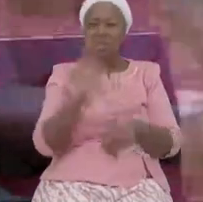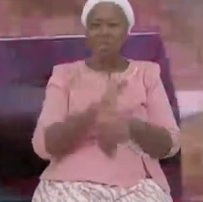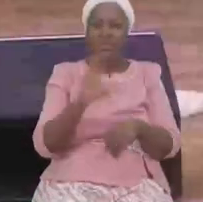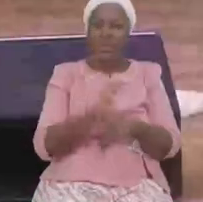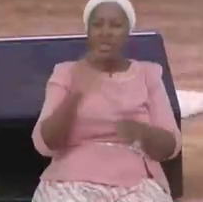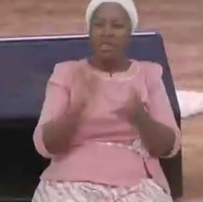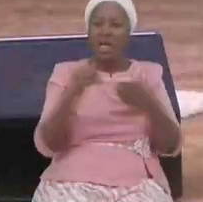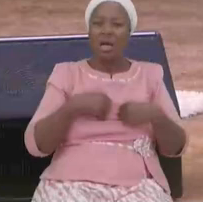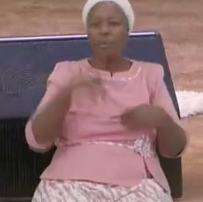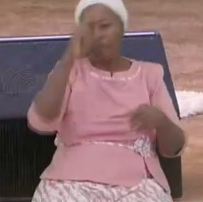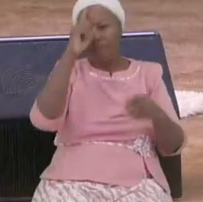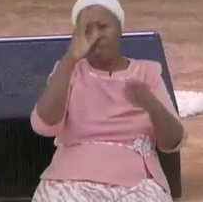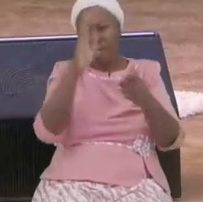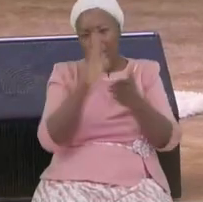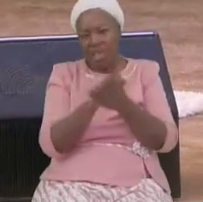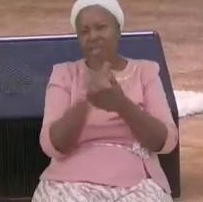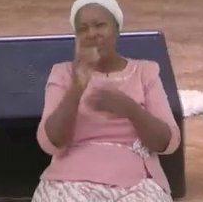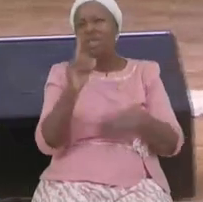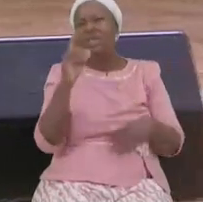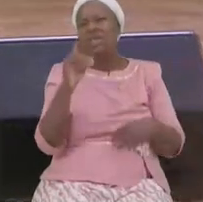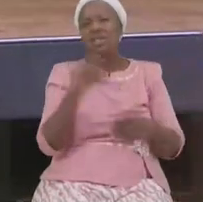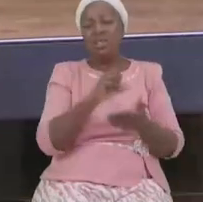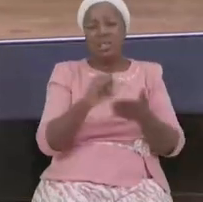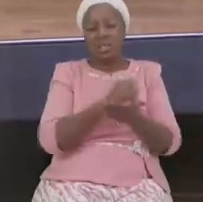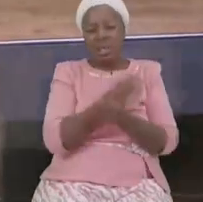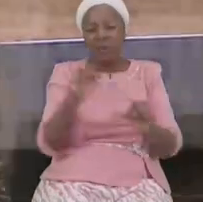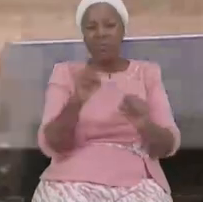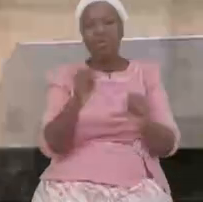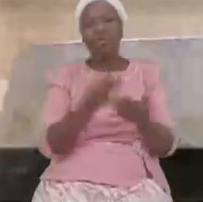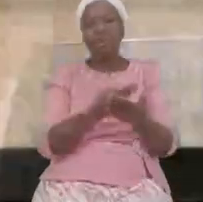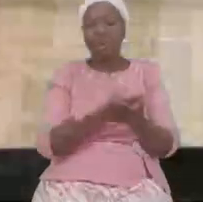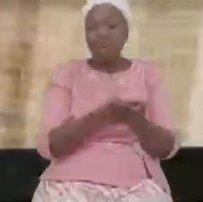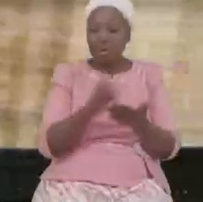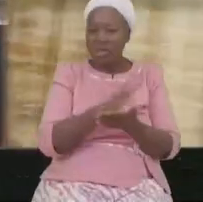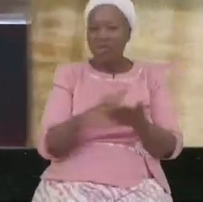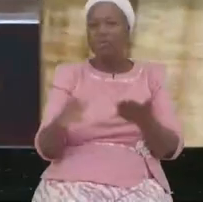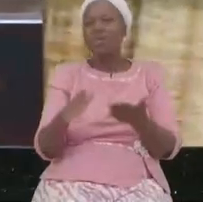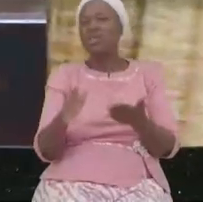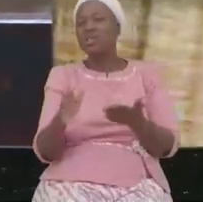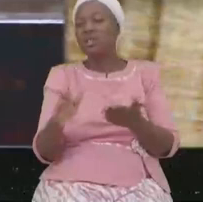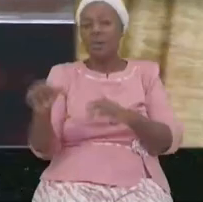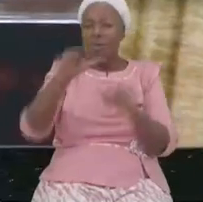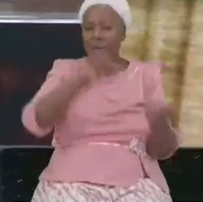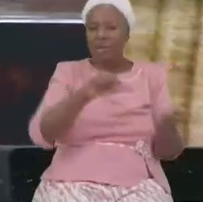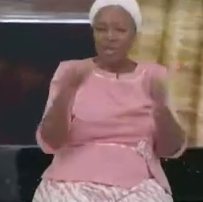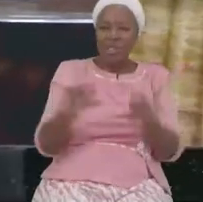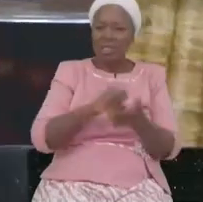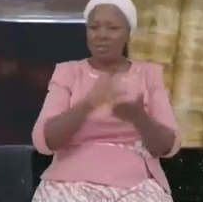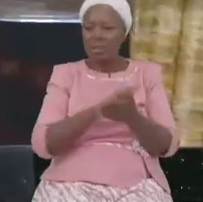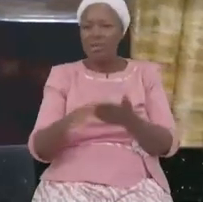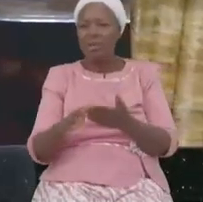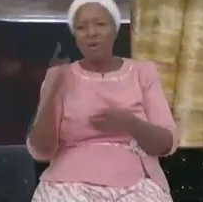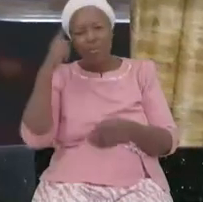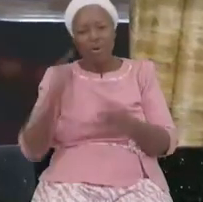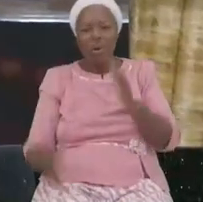croit au salut, à la sanctification, au baptême du Saint-Esprit, depuis 50 ans environ, pourquoi la majorité des membres,